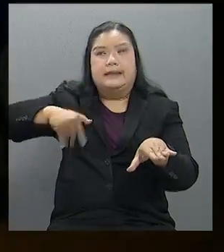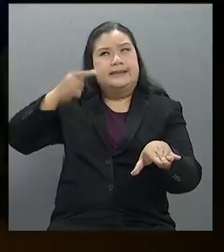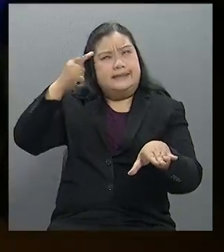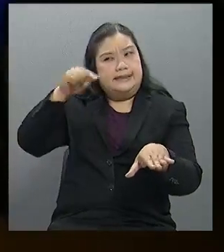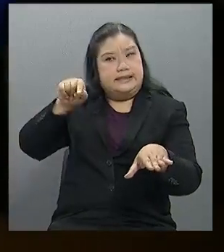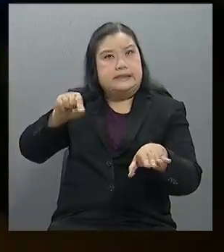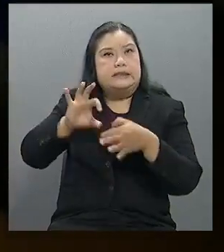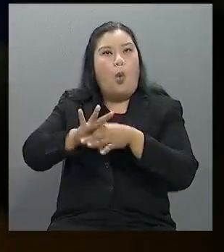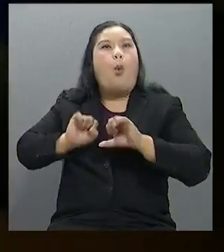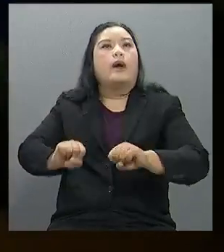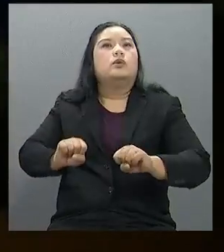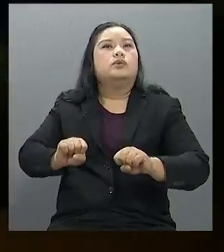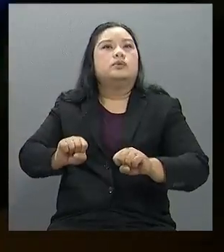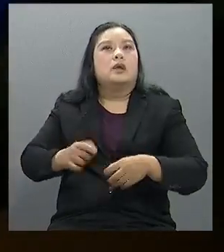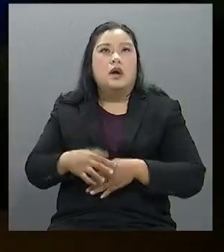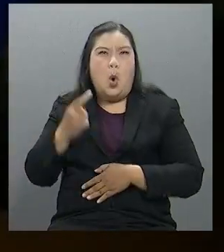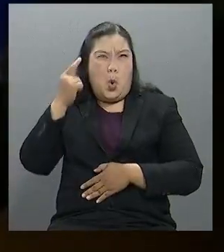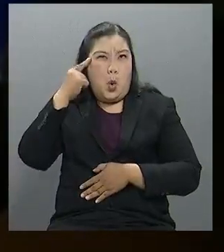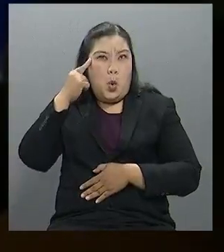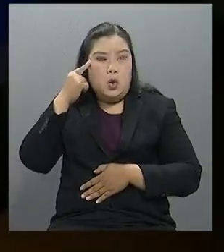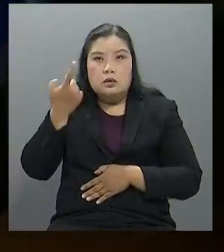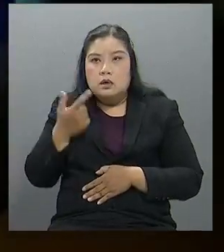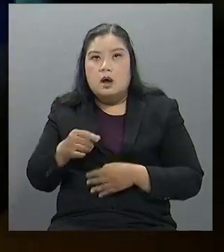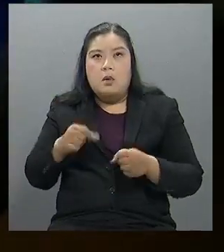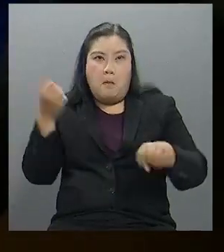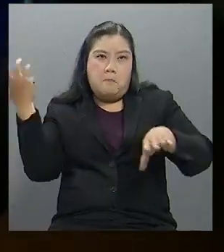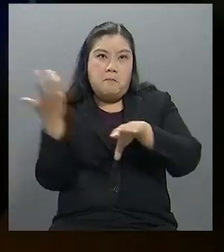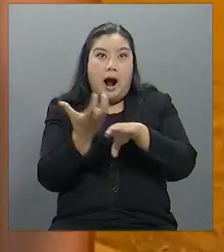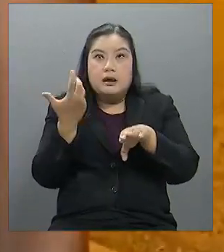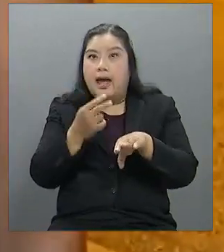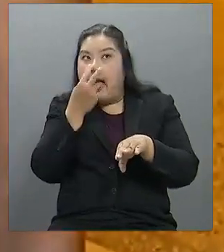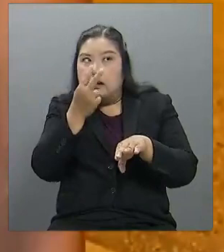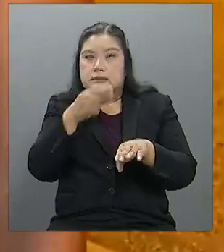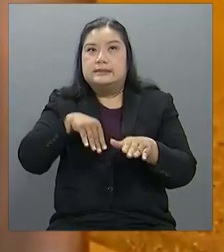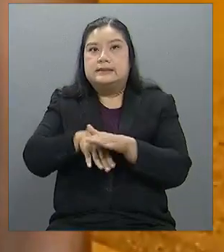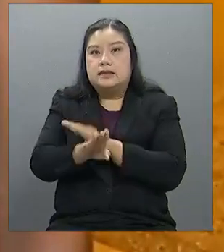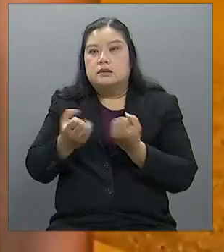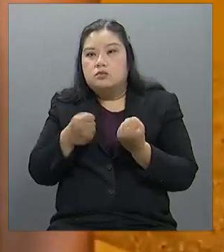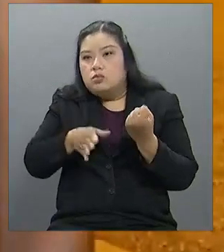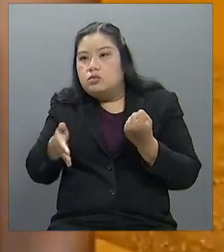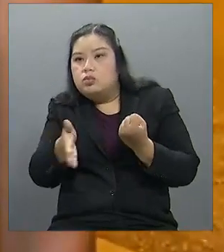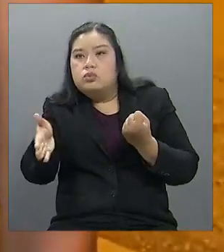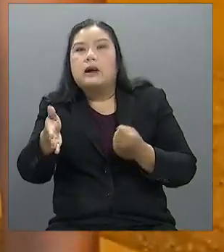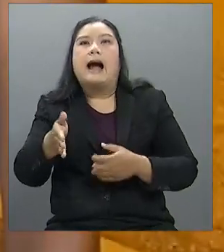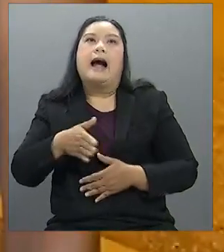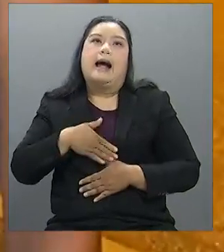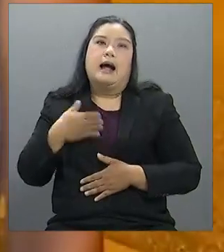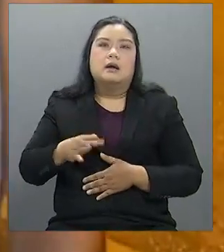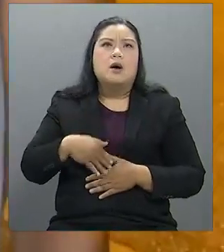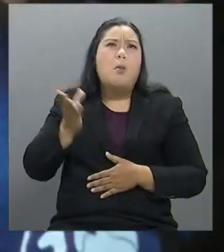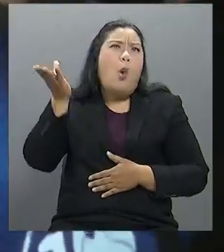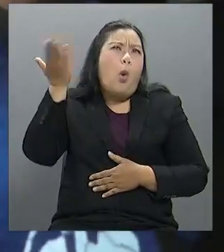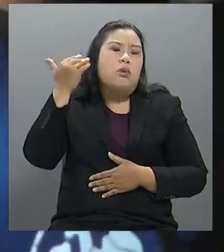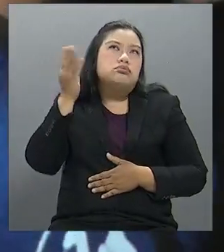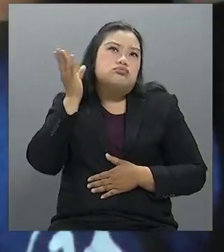เพราะว่ารู้เส้นทางหลบหนีเข้าซอยเป็นอย่างดีแล้วตัวเองก็เป็นคนแถวนี้ก็ได้ยินเรื่องแก๊งปาหินแต่ก็ไม่คิดว่าจะมาโดนใน